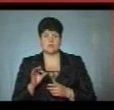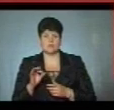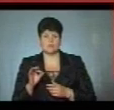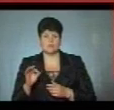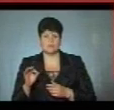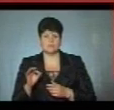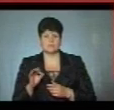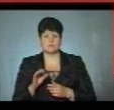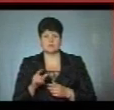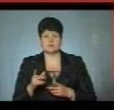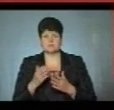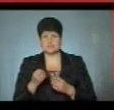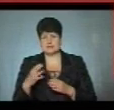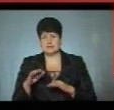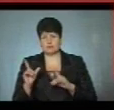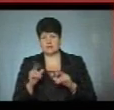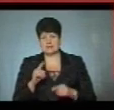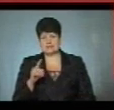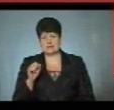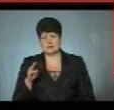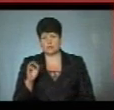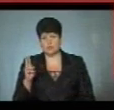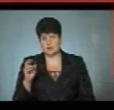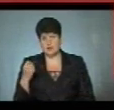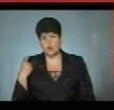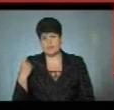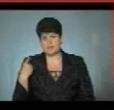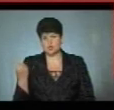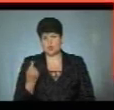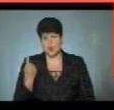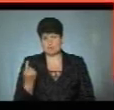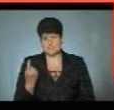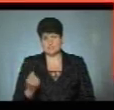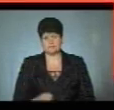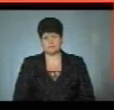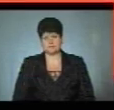також поїхали до Затоки Одеської області. Давайте подивимося, як проведжали їх.